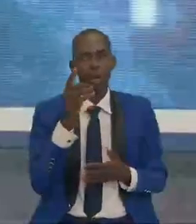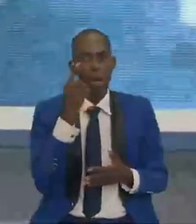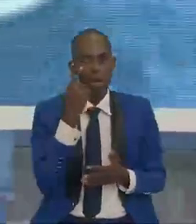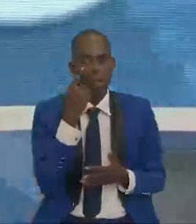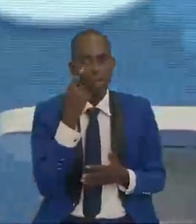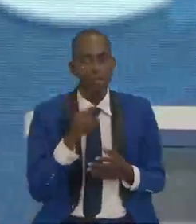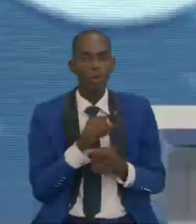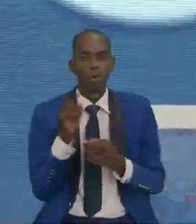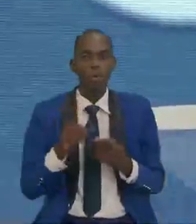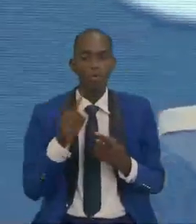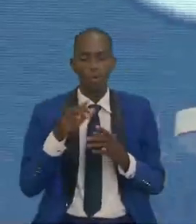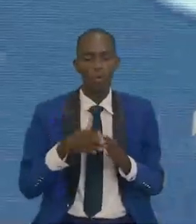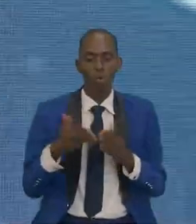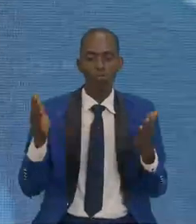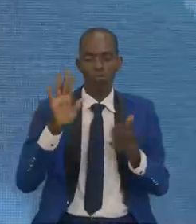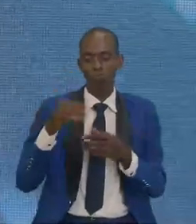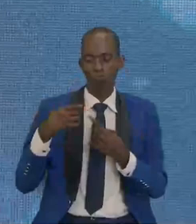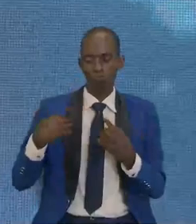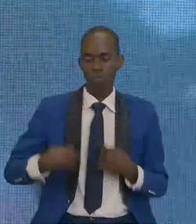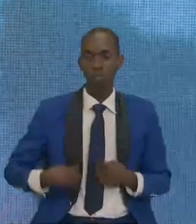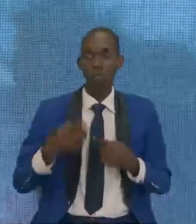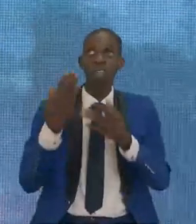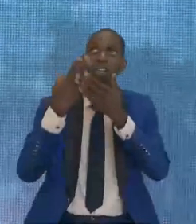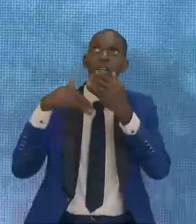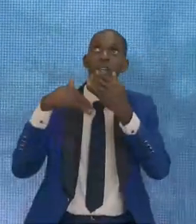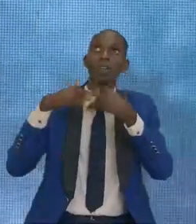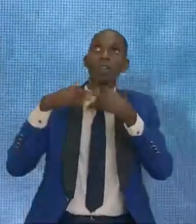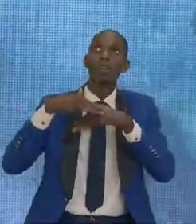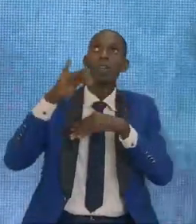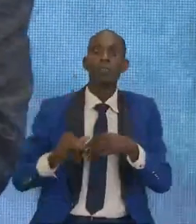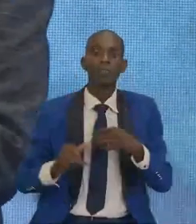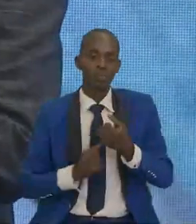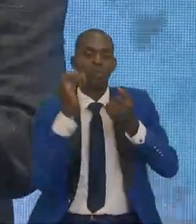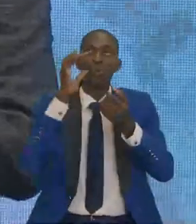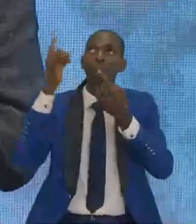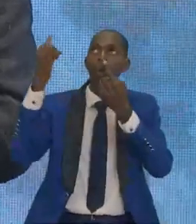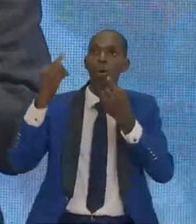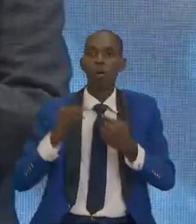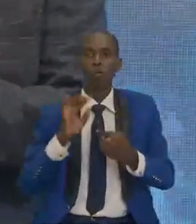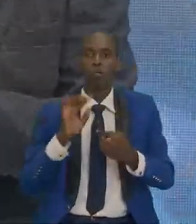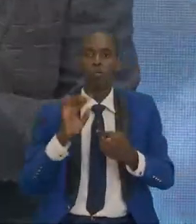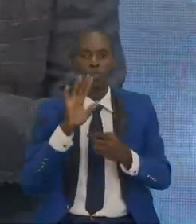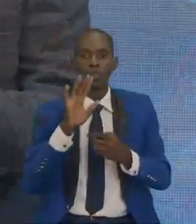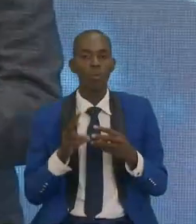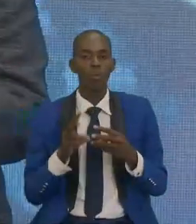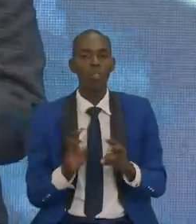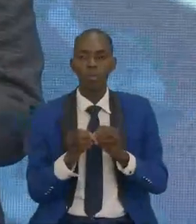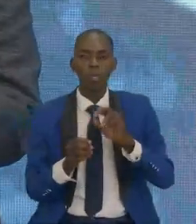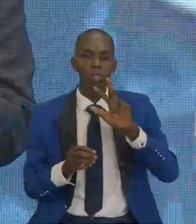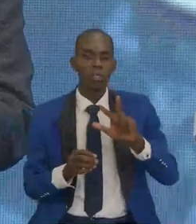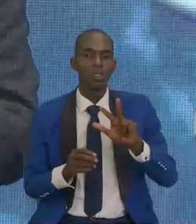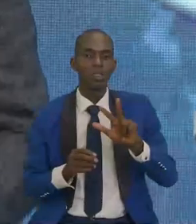yeux, lorsque tu ouvres le cœur, le secours du ciel te parviendra. Numéro